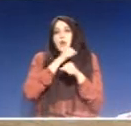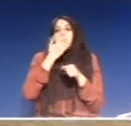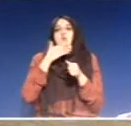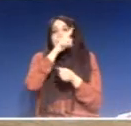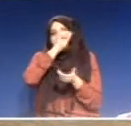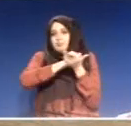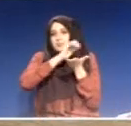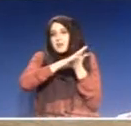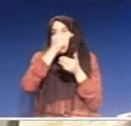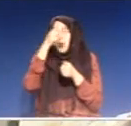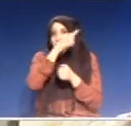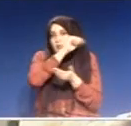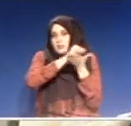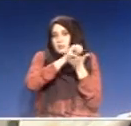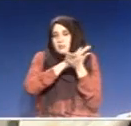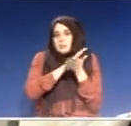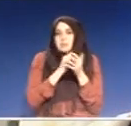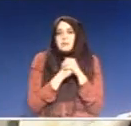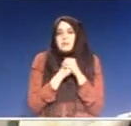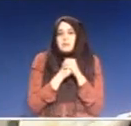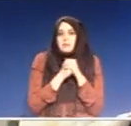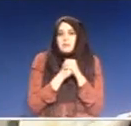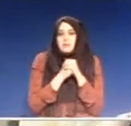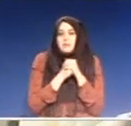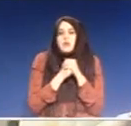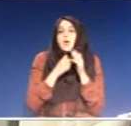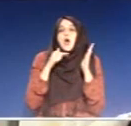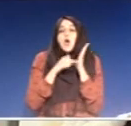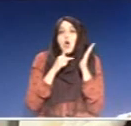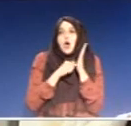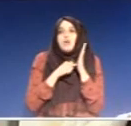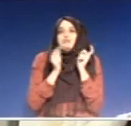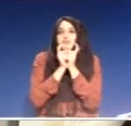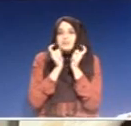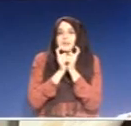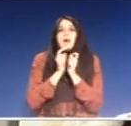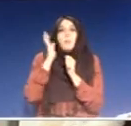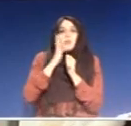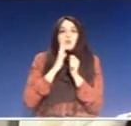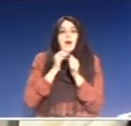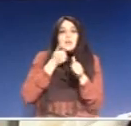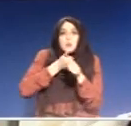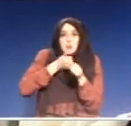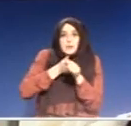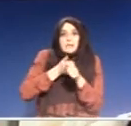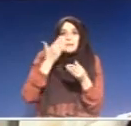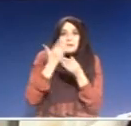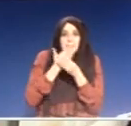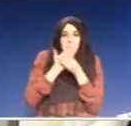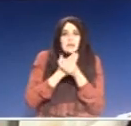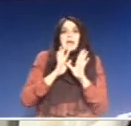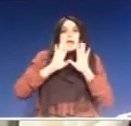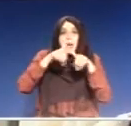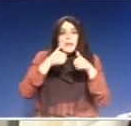نعم اخاك كي يكون نزاع يعني يحتاج الى متابعه ومرافقه هذه طريقه العمل وبعدين نشرح